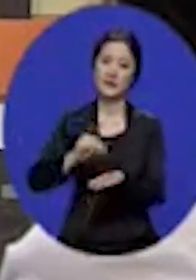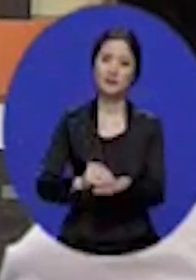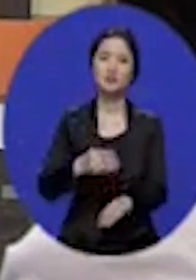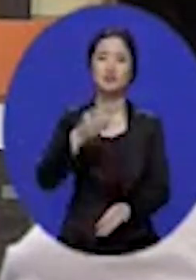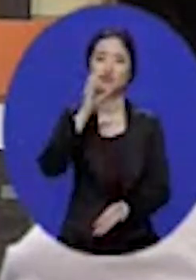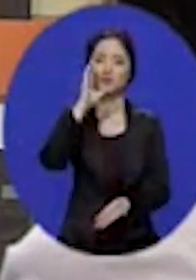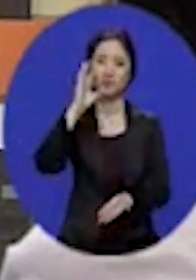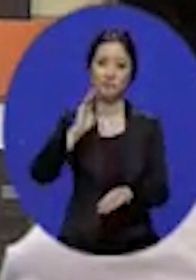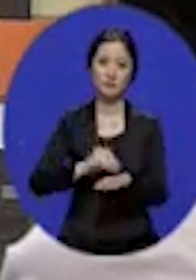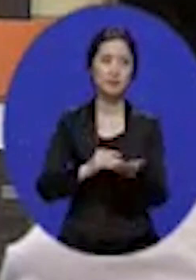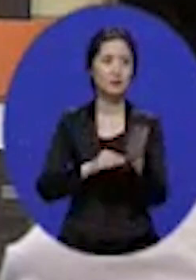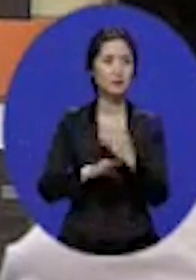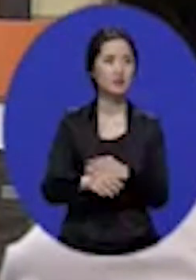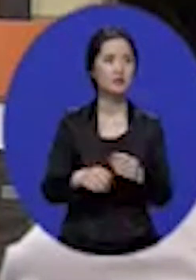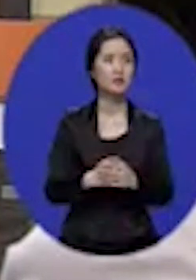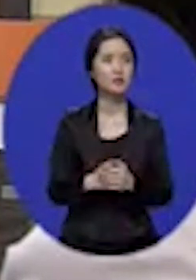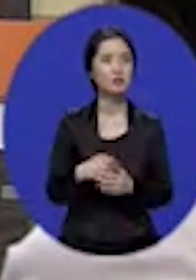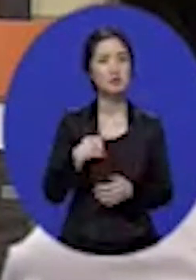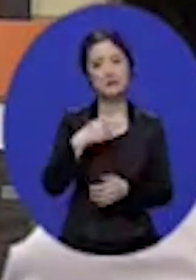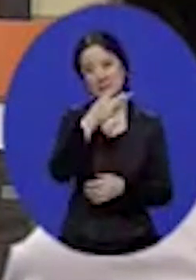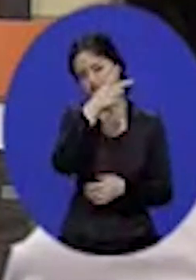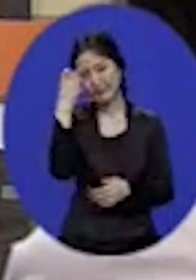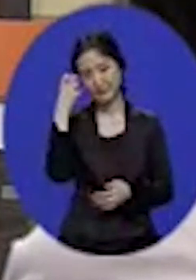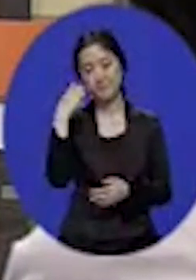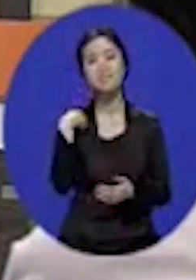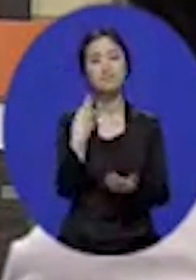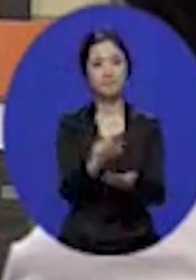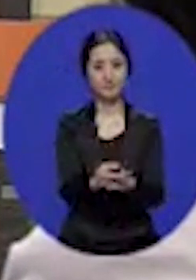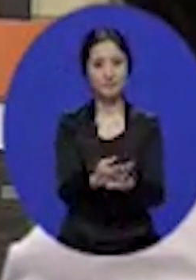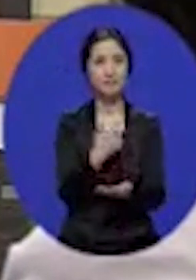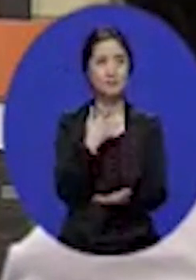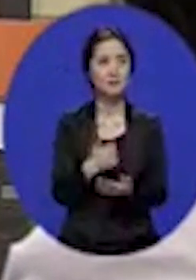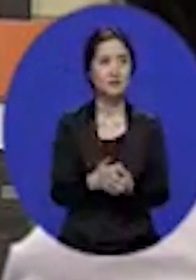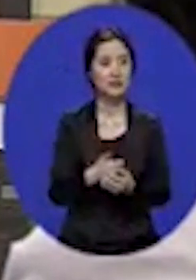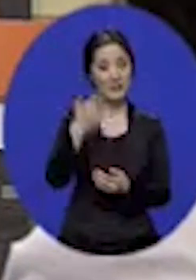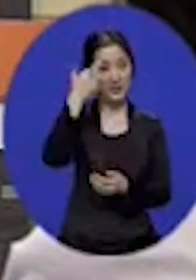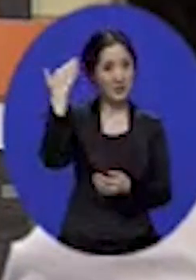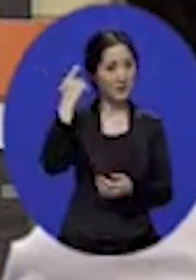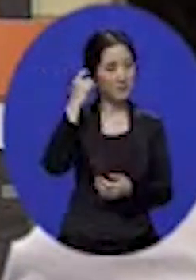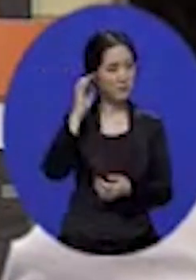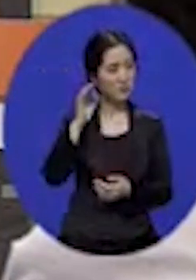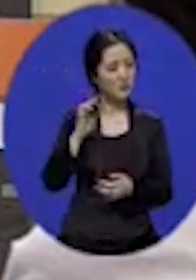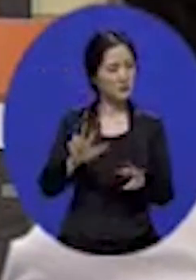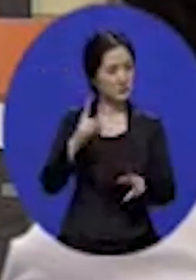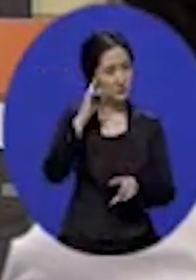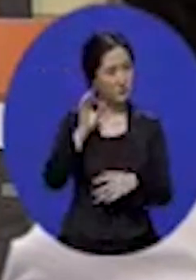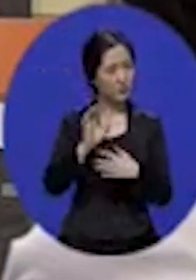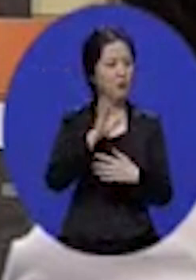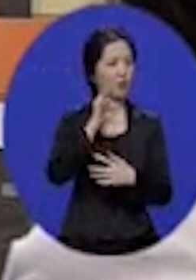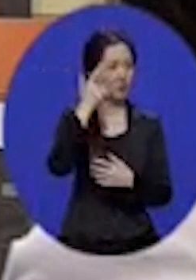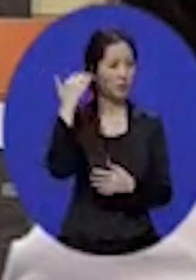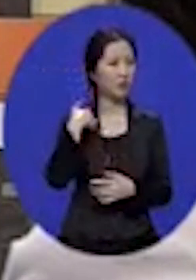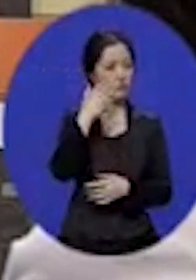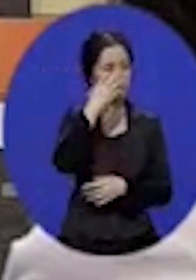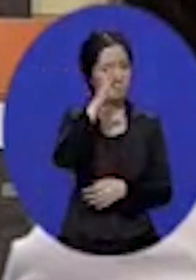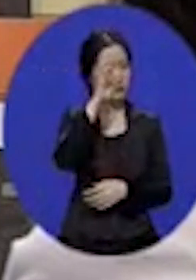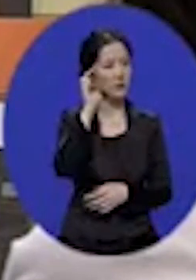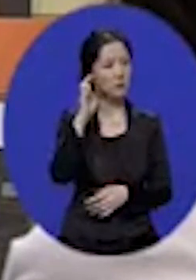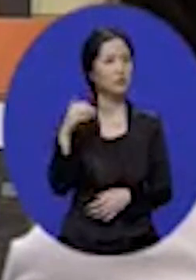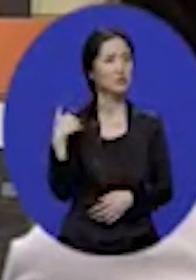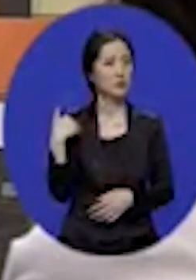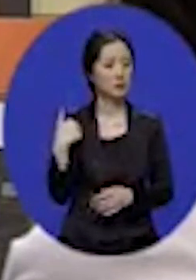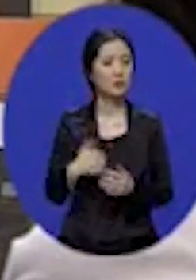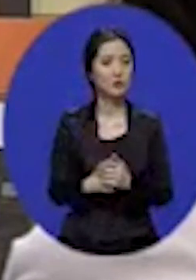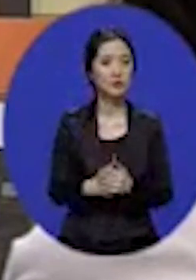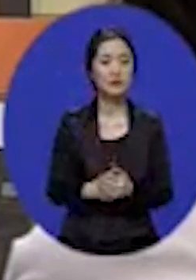거의 이성을 잃고 잠을 자고 그랬었어요. 그러니까 지금 생각하면 그게 우울증이었던 것 같아요. 그 아나운서라는 것도 야구